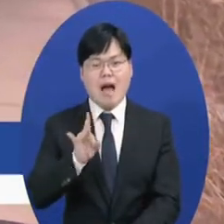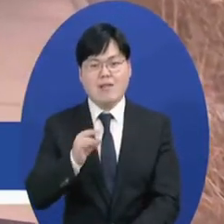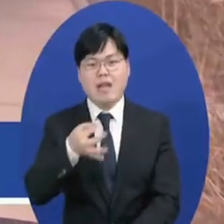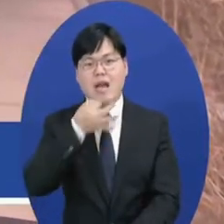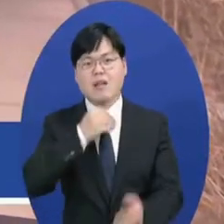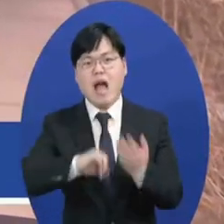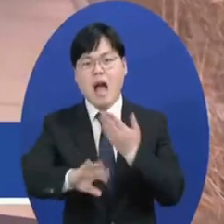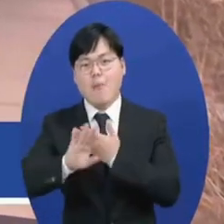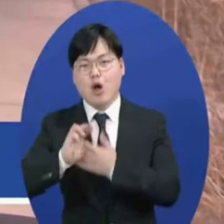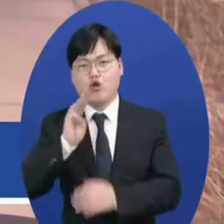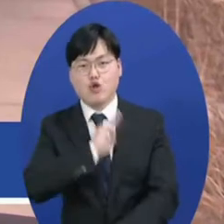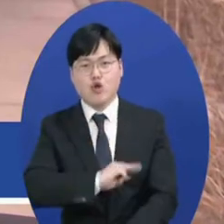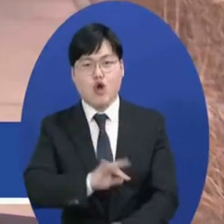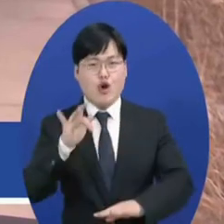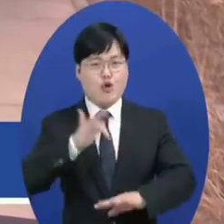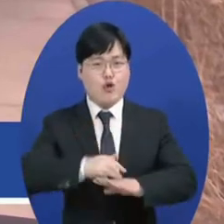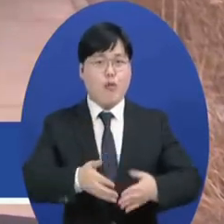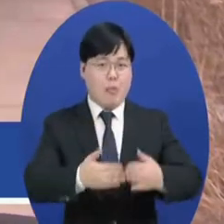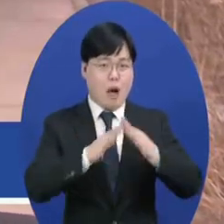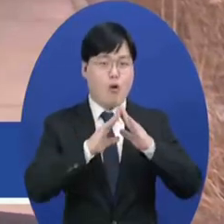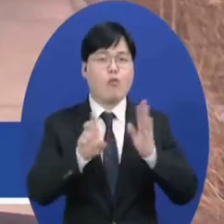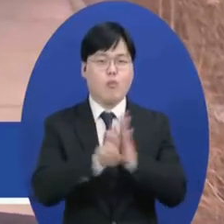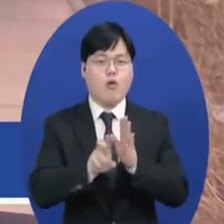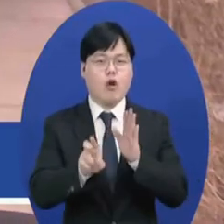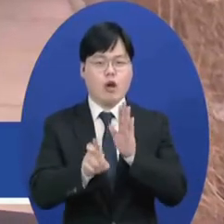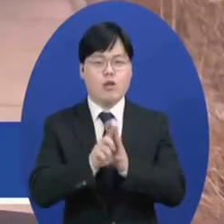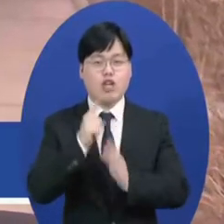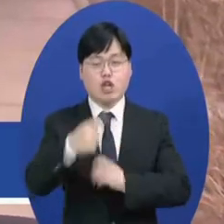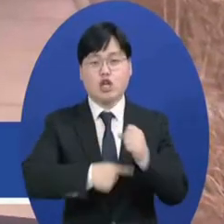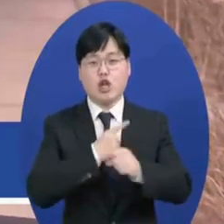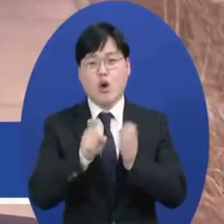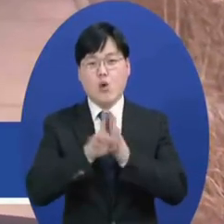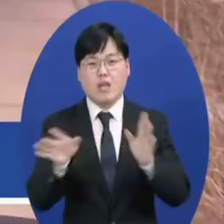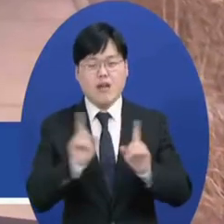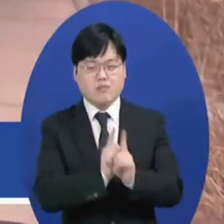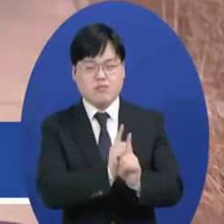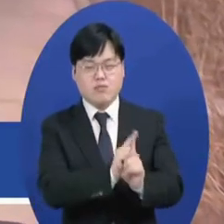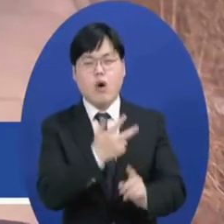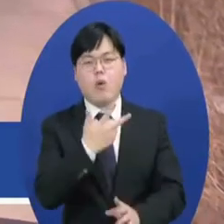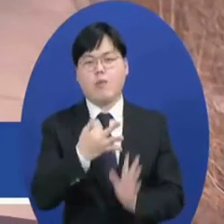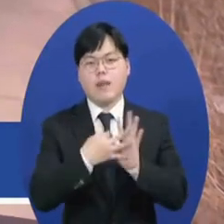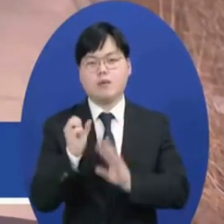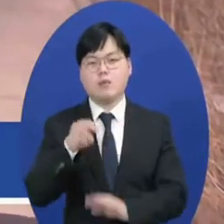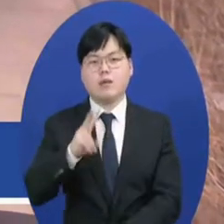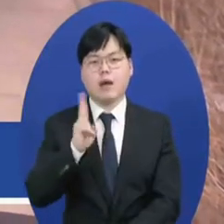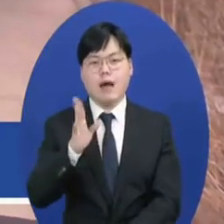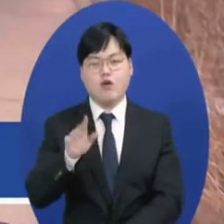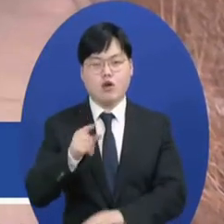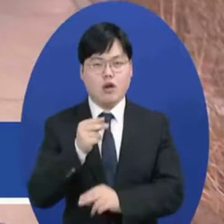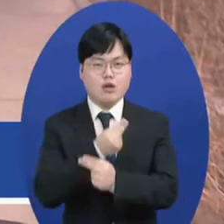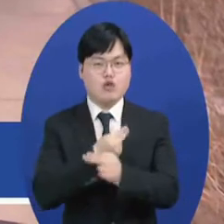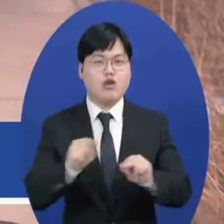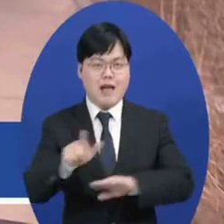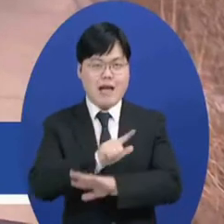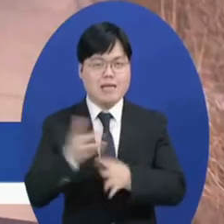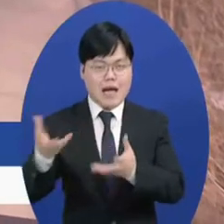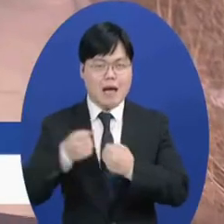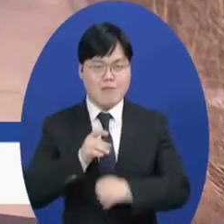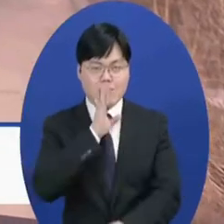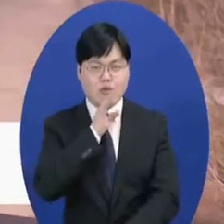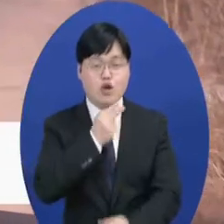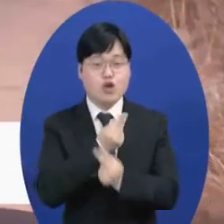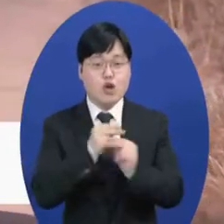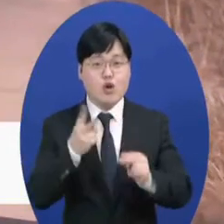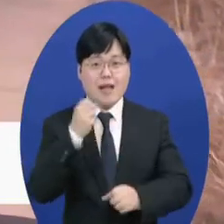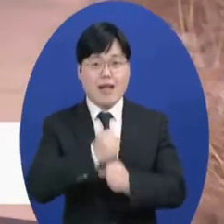сурсан сэргийлэх төвийг барих боломжтой болж байгаа. Тэгэхээр энэ 1 жил гарын хөөцөлтний 3800 м квадрат талбайг чөлөөлж байна. Ингээд энэ чөлөөлөх